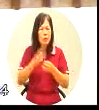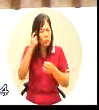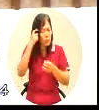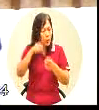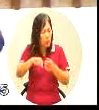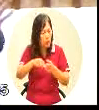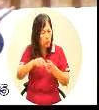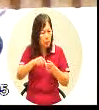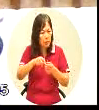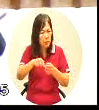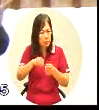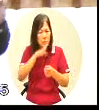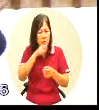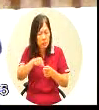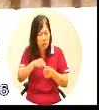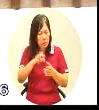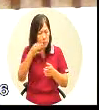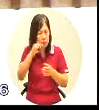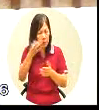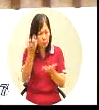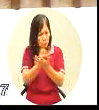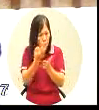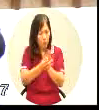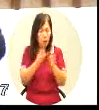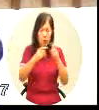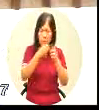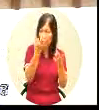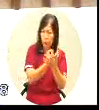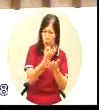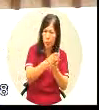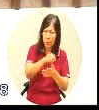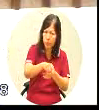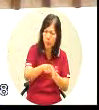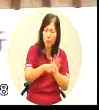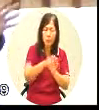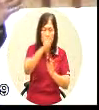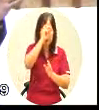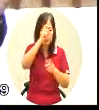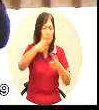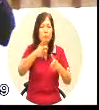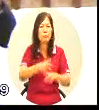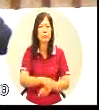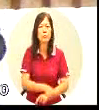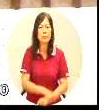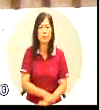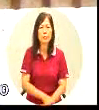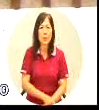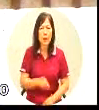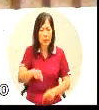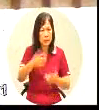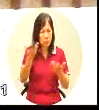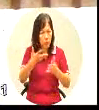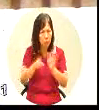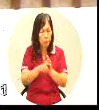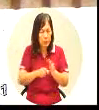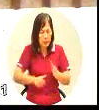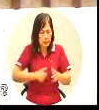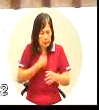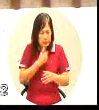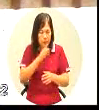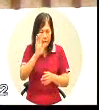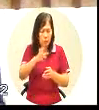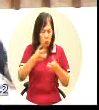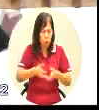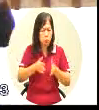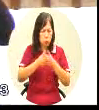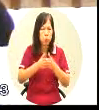是因为这个原因财源不足人力不足，我希望不是，但是我觉得这个问题非常的